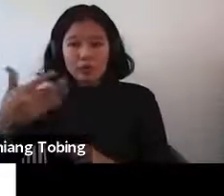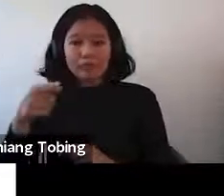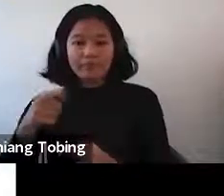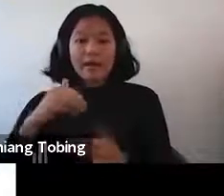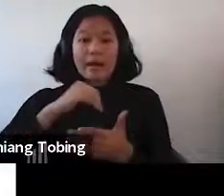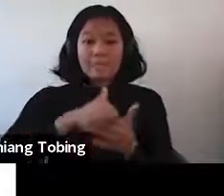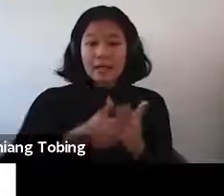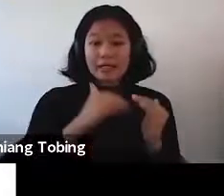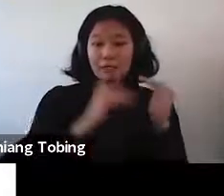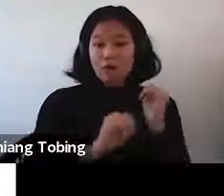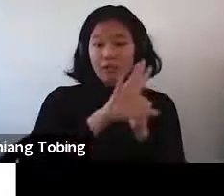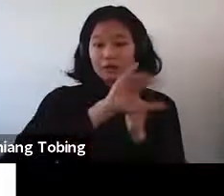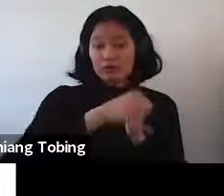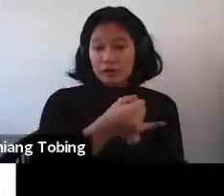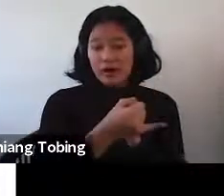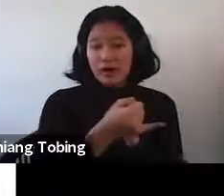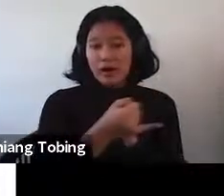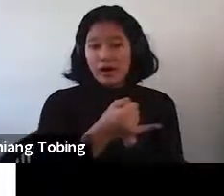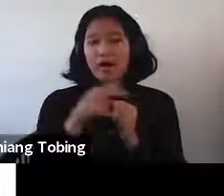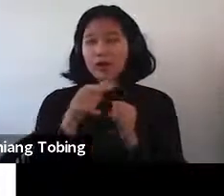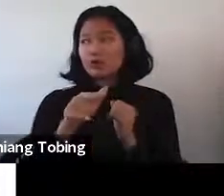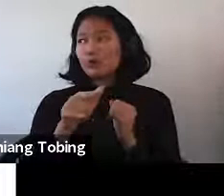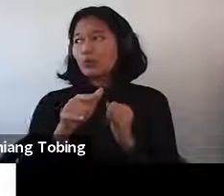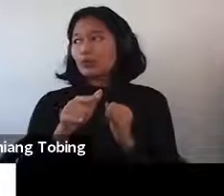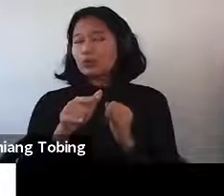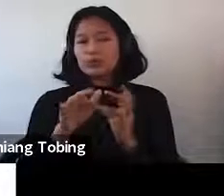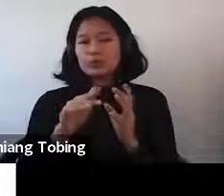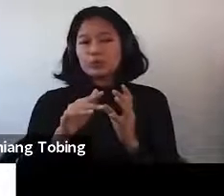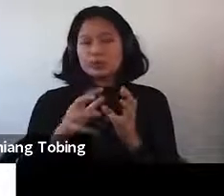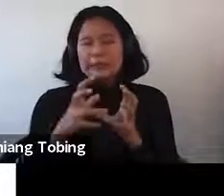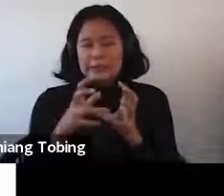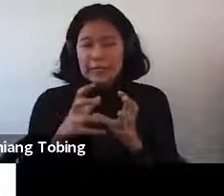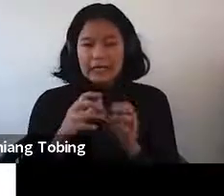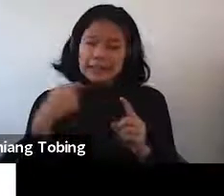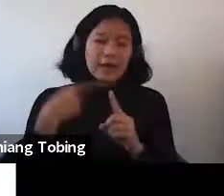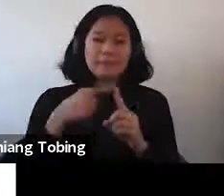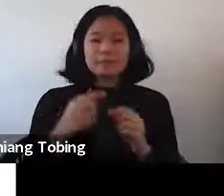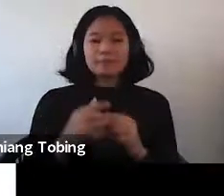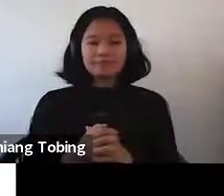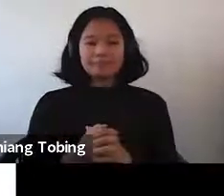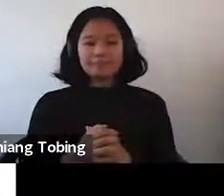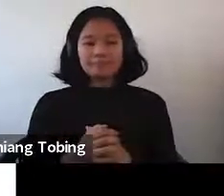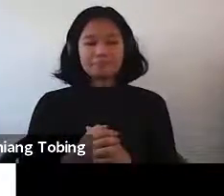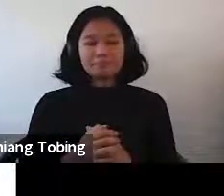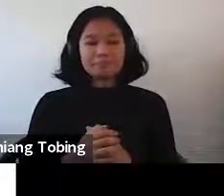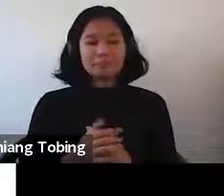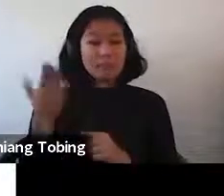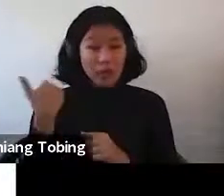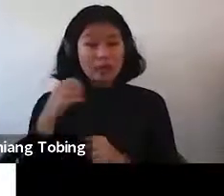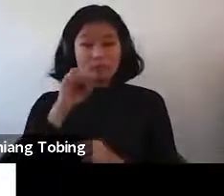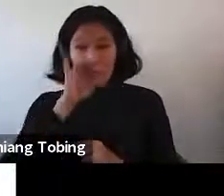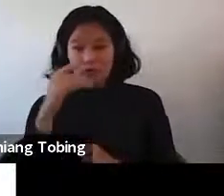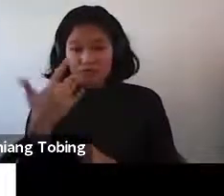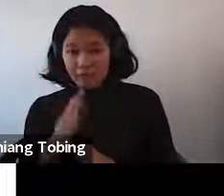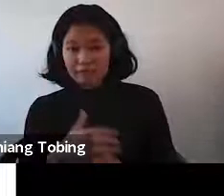di bawah 5 juta itu cenderung lebih ketegangannya tuh meningkat gitu. Nah tadi di depan sudah saya